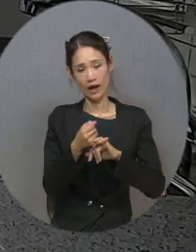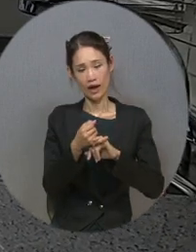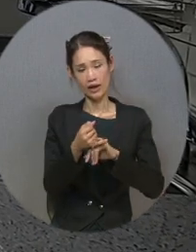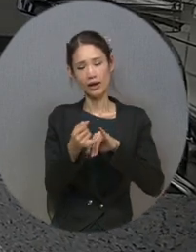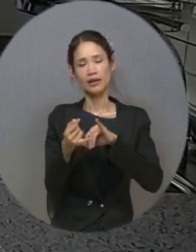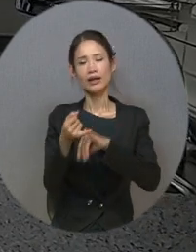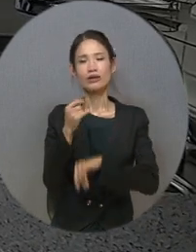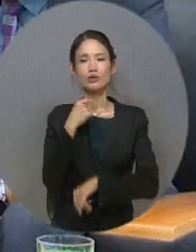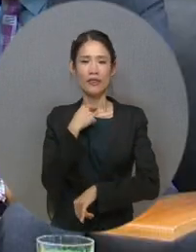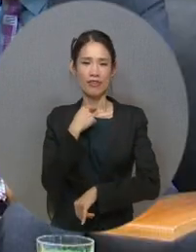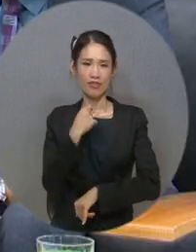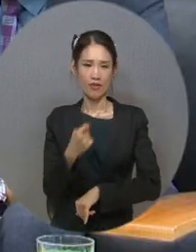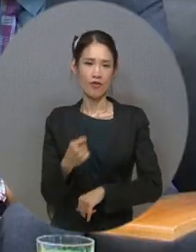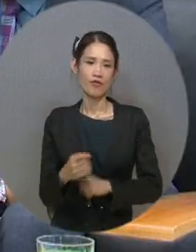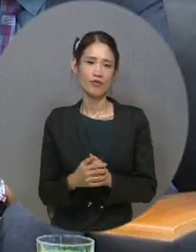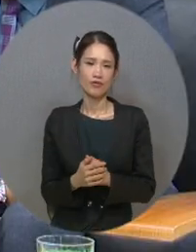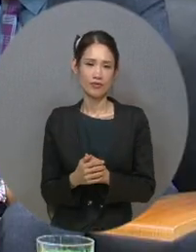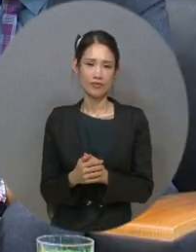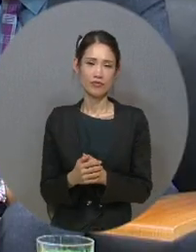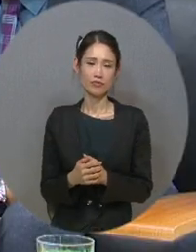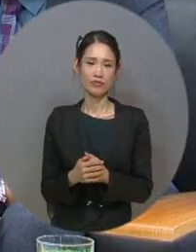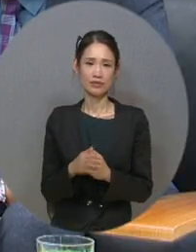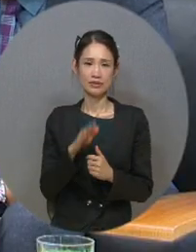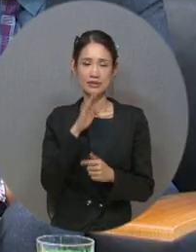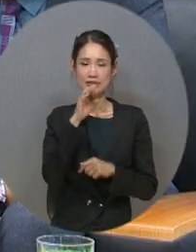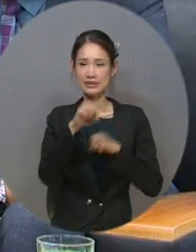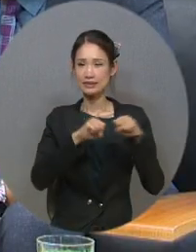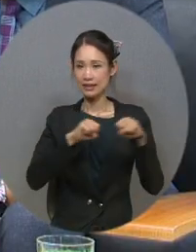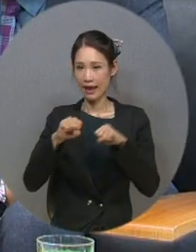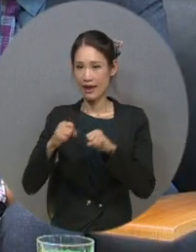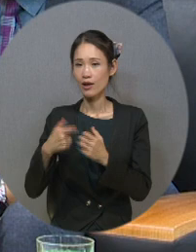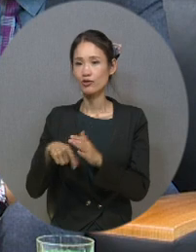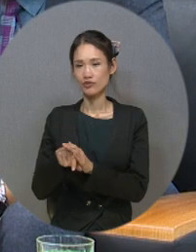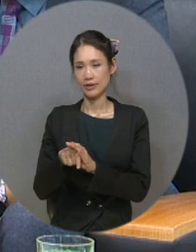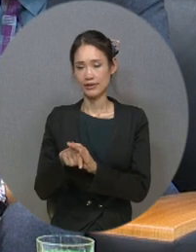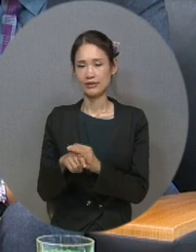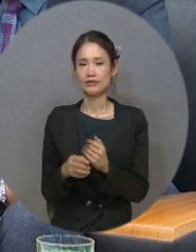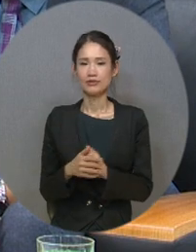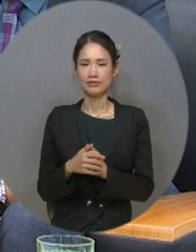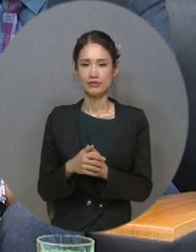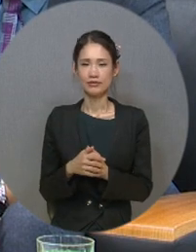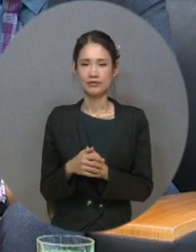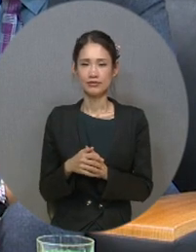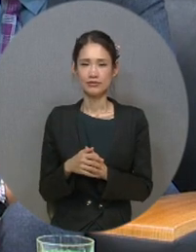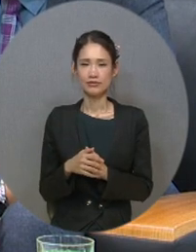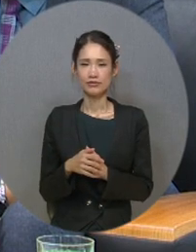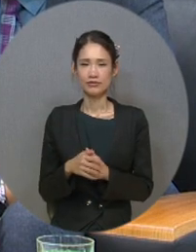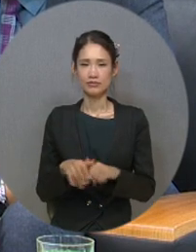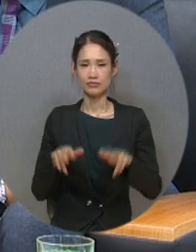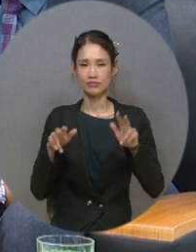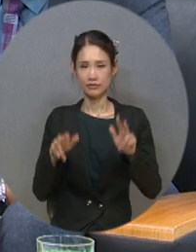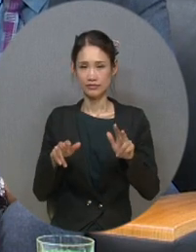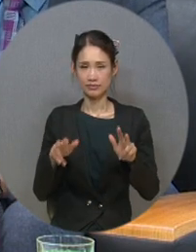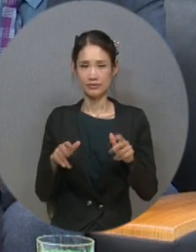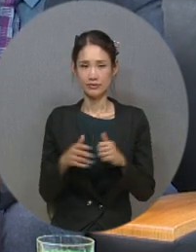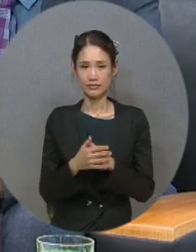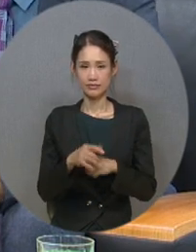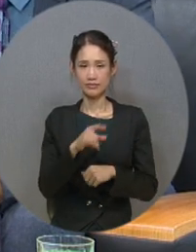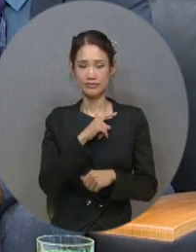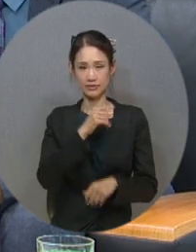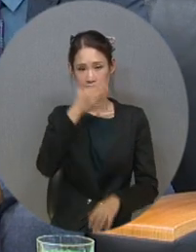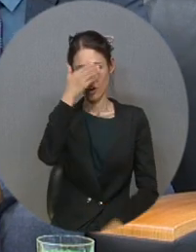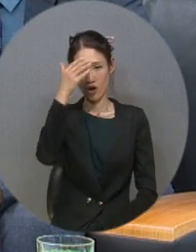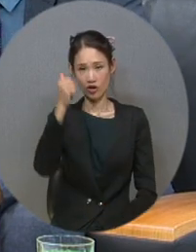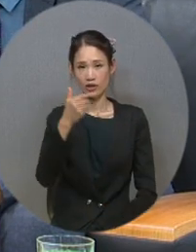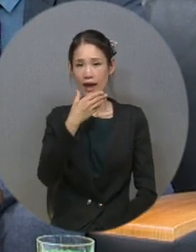약속을 했습니다. 네. 그래서 이제 그것을 실행을 하기 위해서 지금 이름을